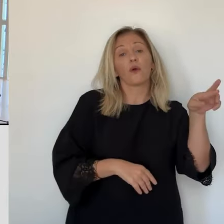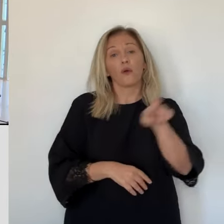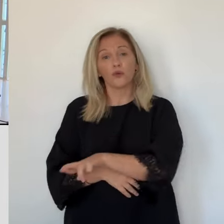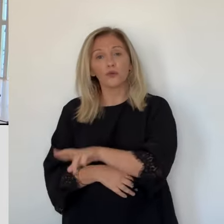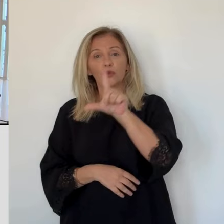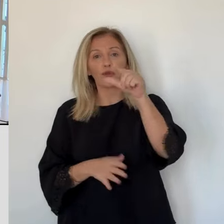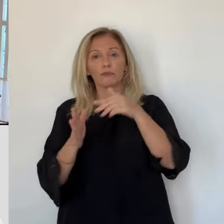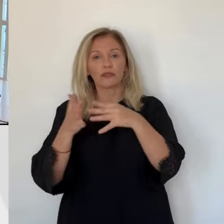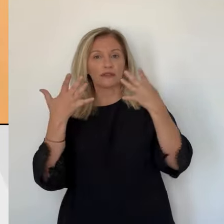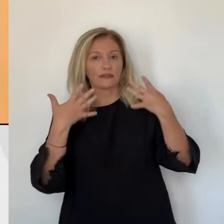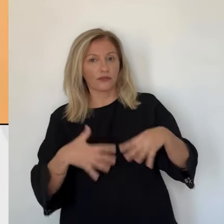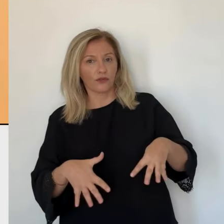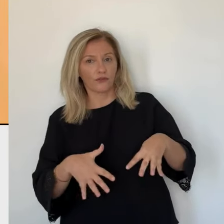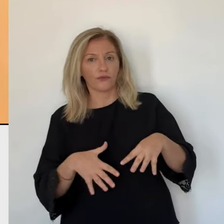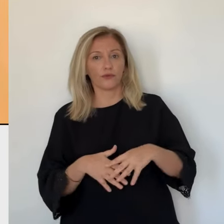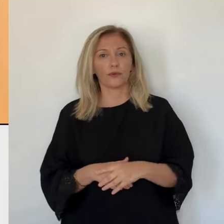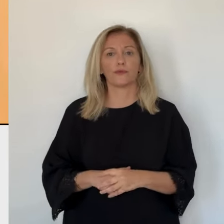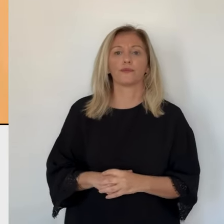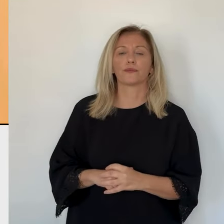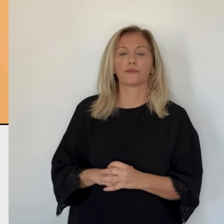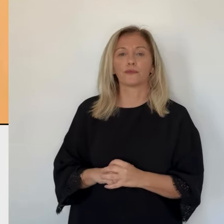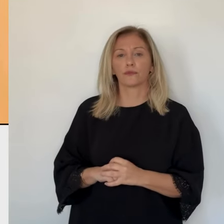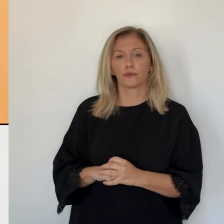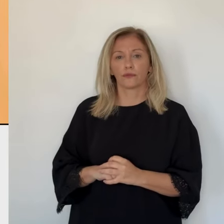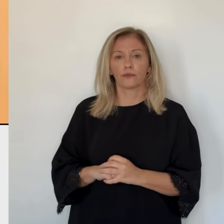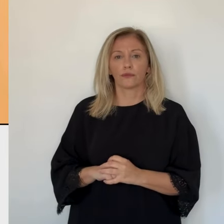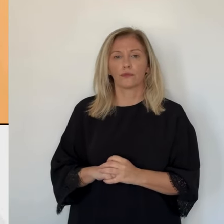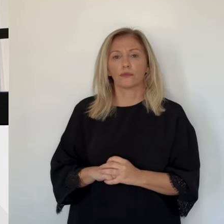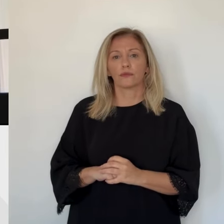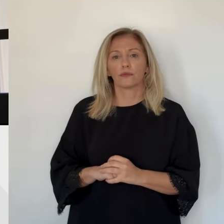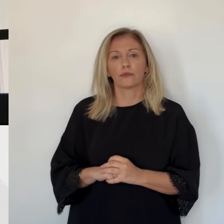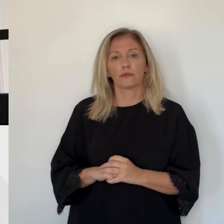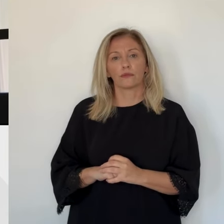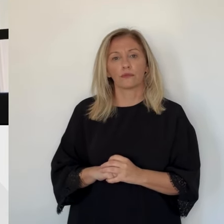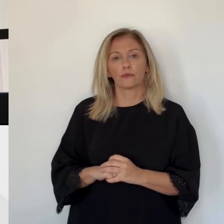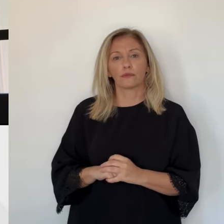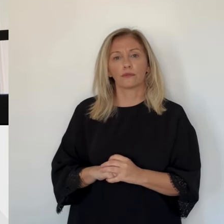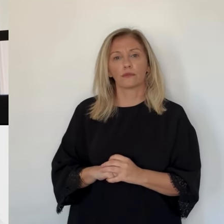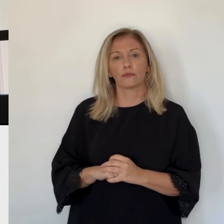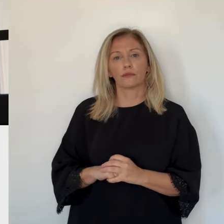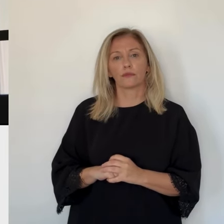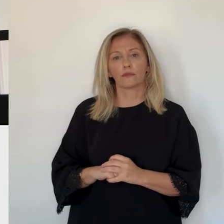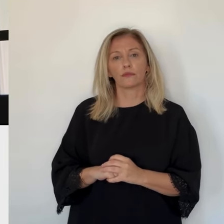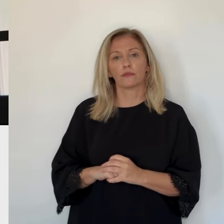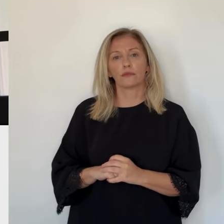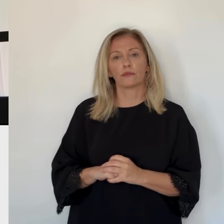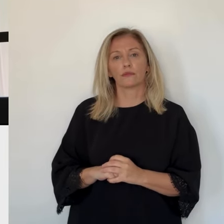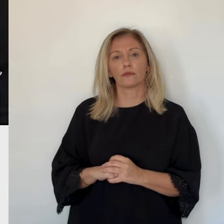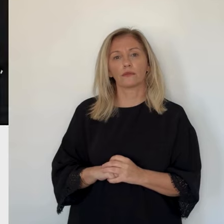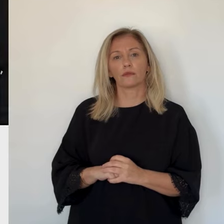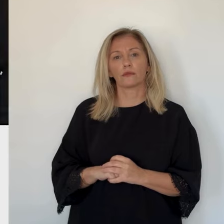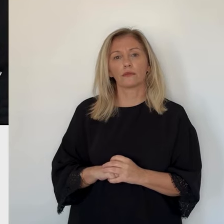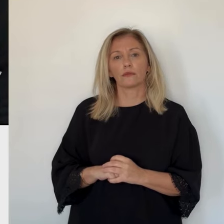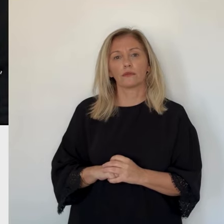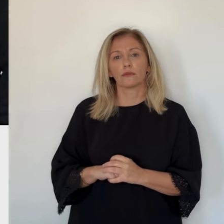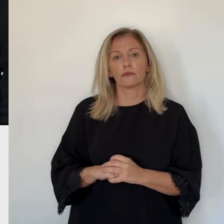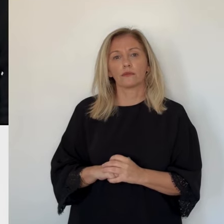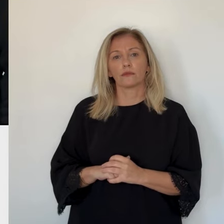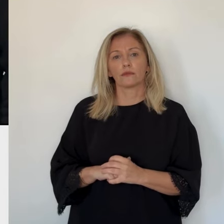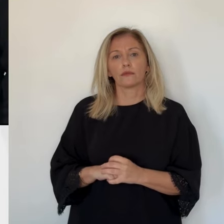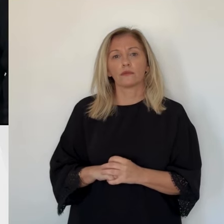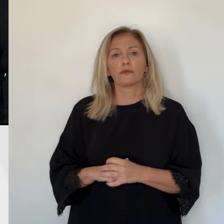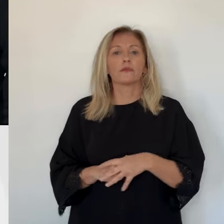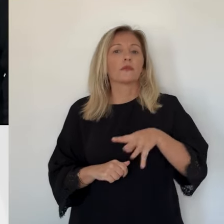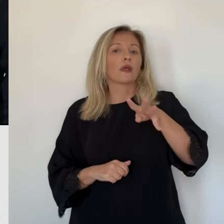par l'accusation comme le cerveau, le concepteur de ce FLNC 76 ressurgi en septembre